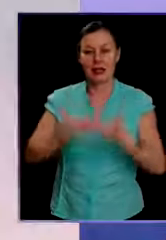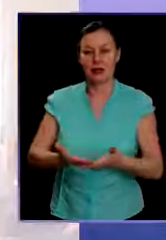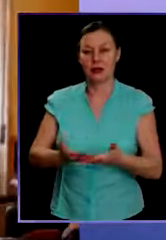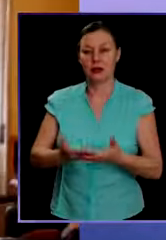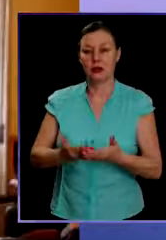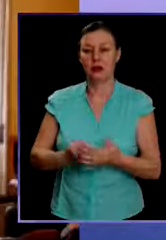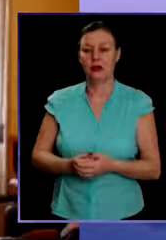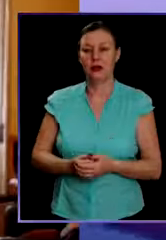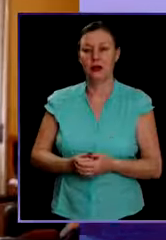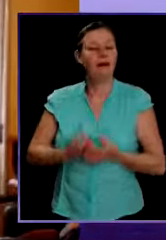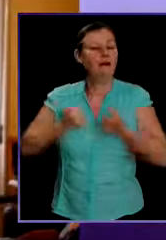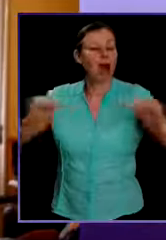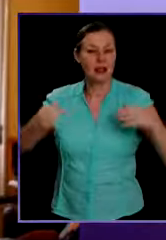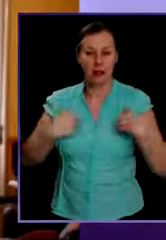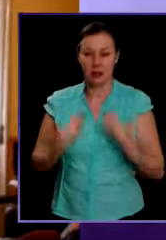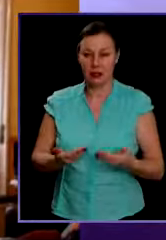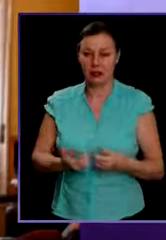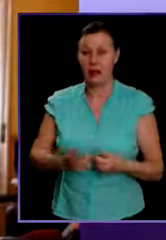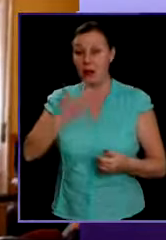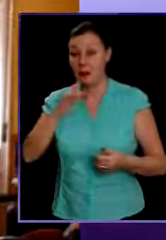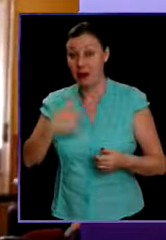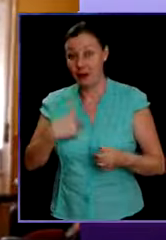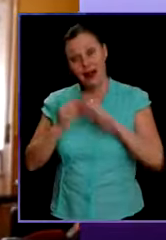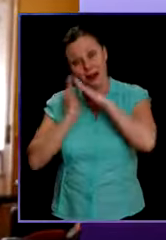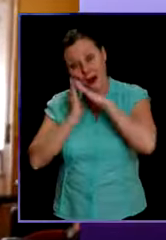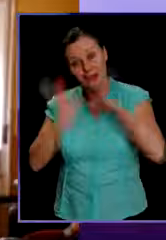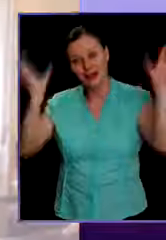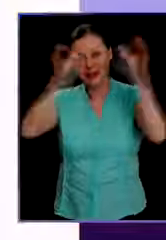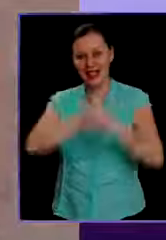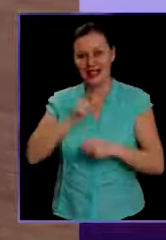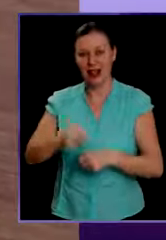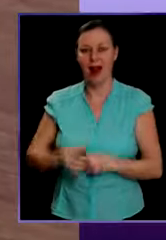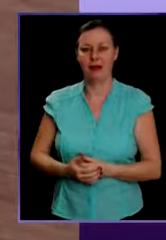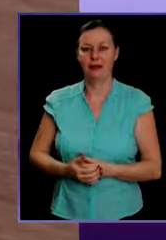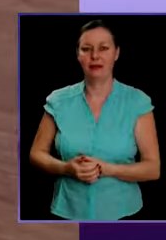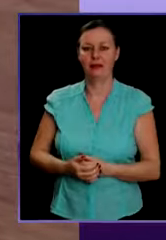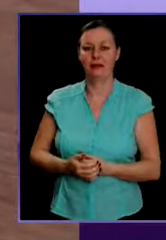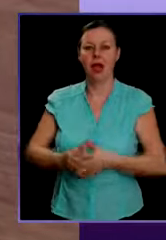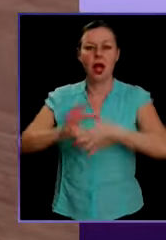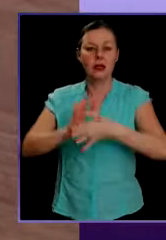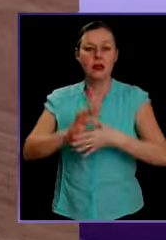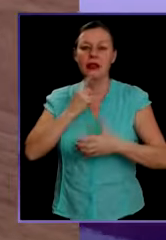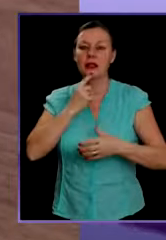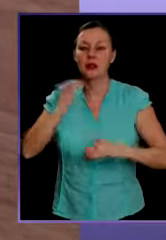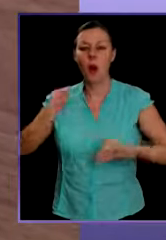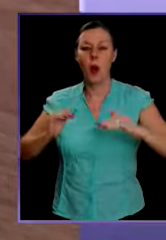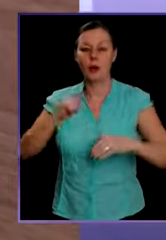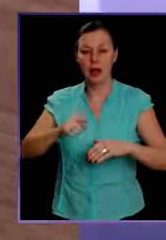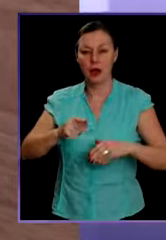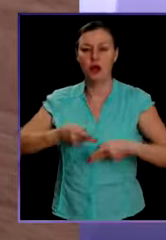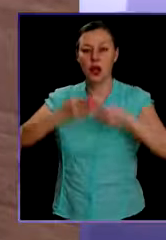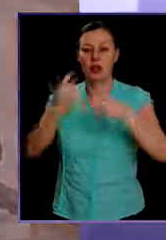adott. Ez egészen felszabadított minket. Például alszom éjszaka. A szöveti